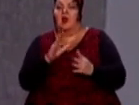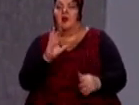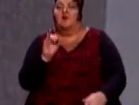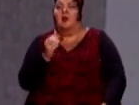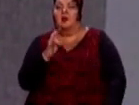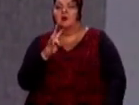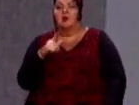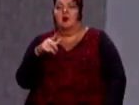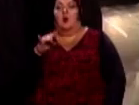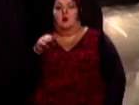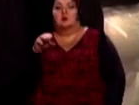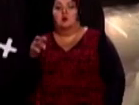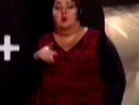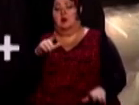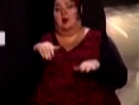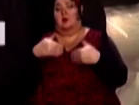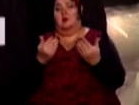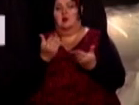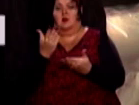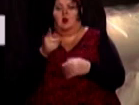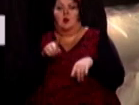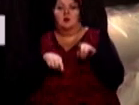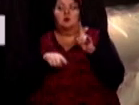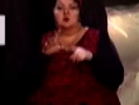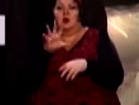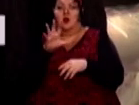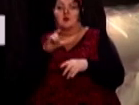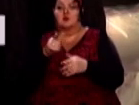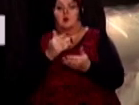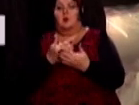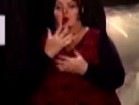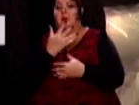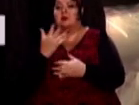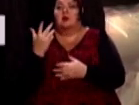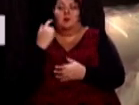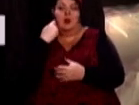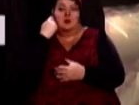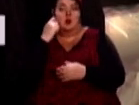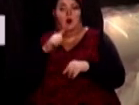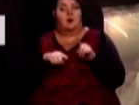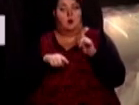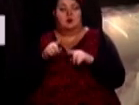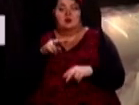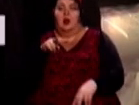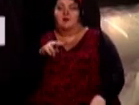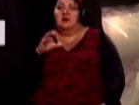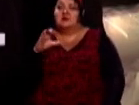Їх надали його родичі. На фото, де він спирається на колону, йому десь 55 років. Родичі Льва Семеновича Вайнгорта захотіли, щоб ми